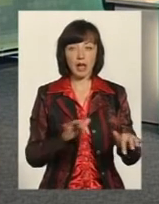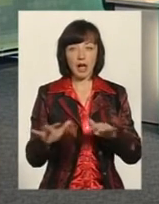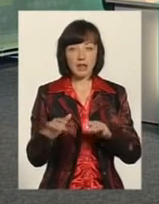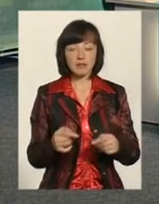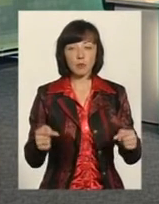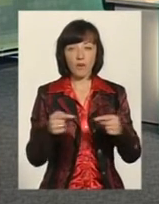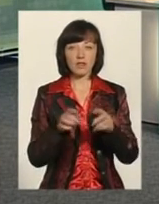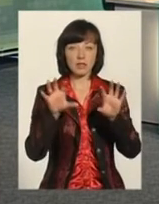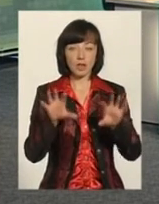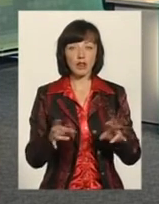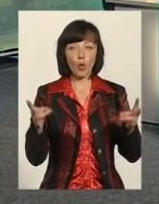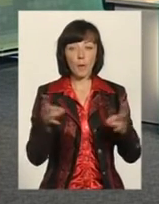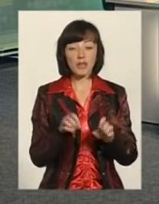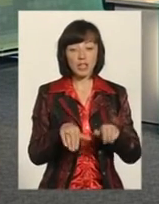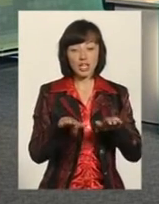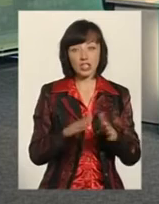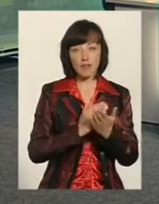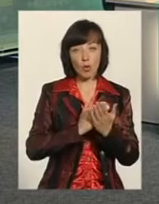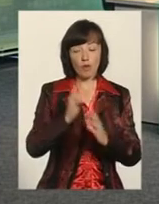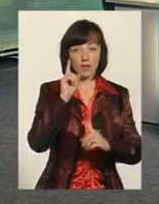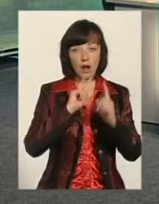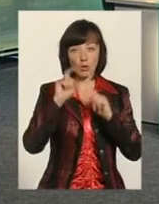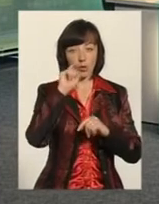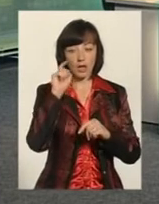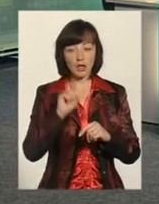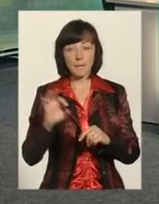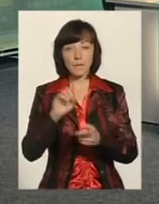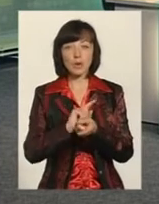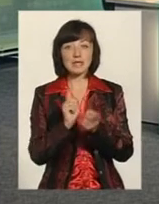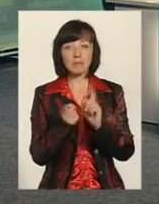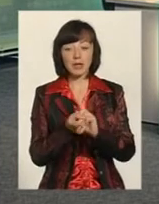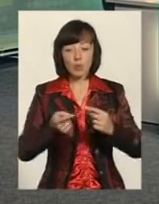відповідності до закону, то необхідно рішення Верховної Ради України про зміну меж.